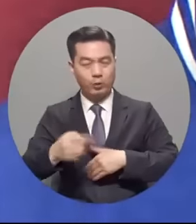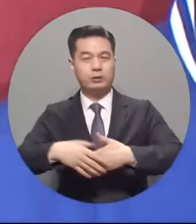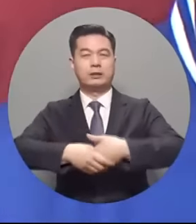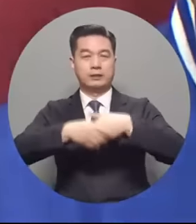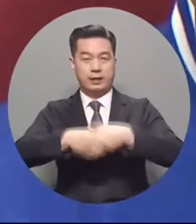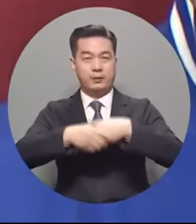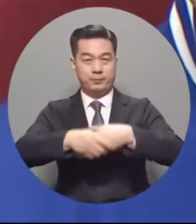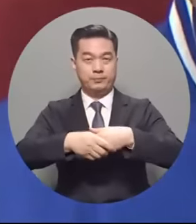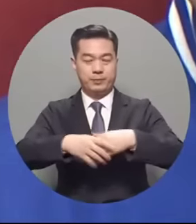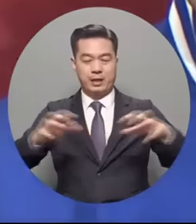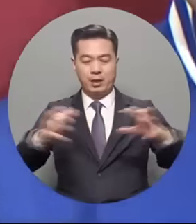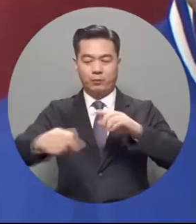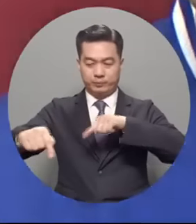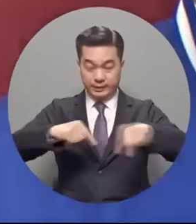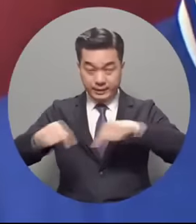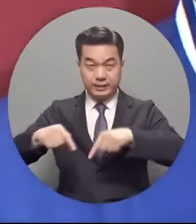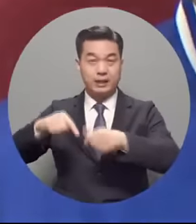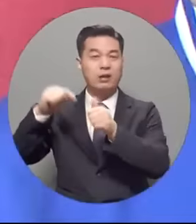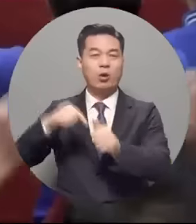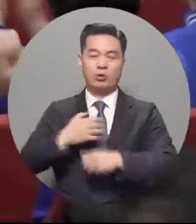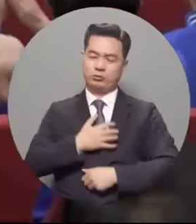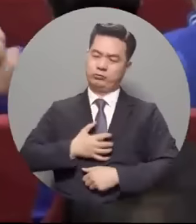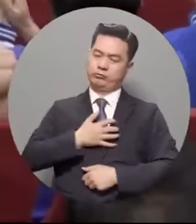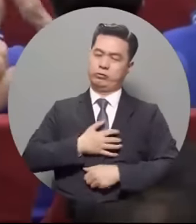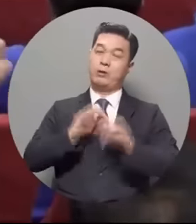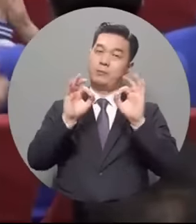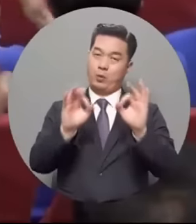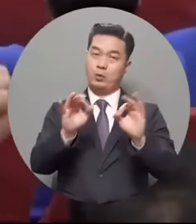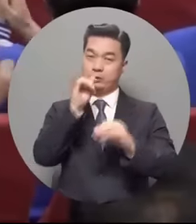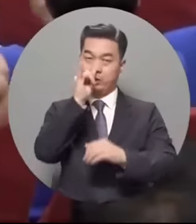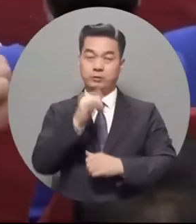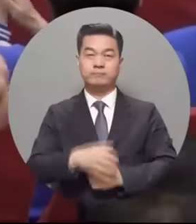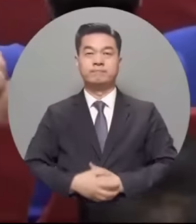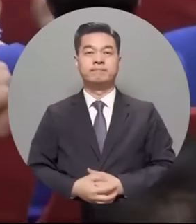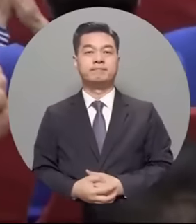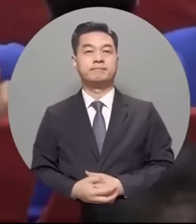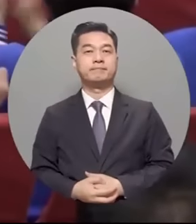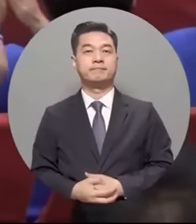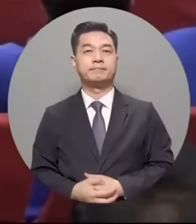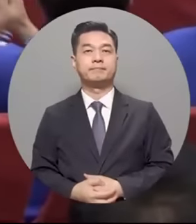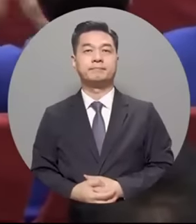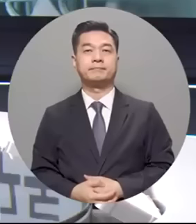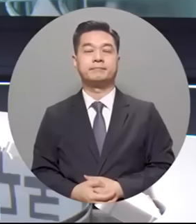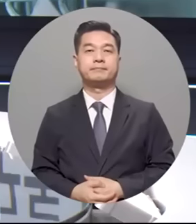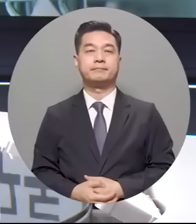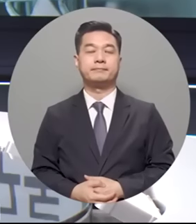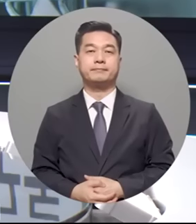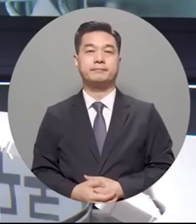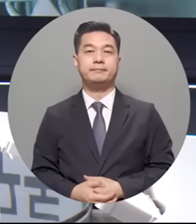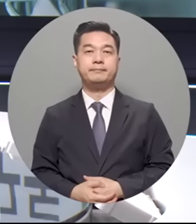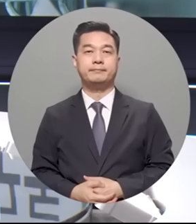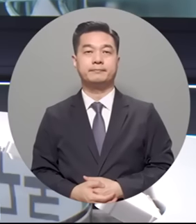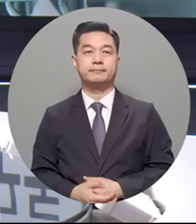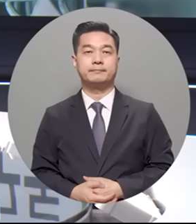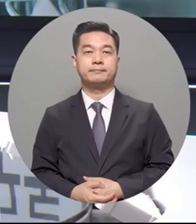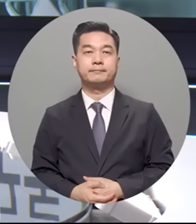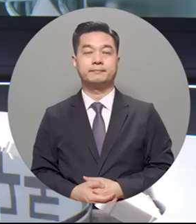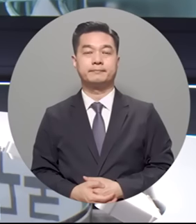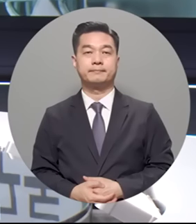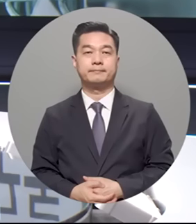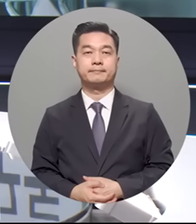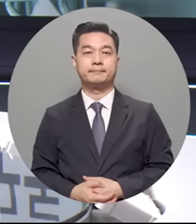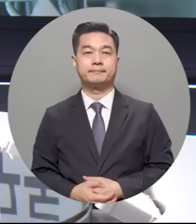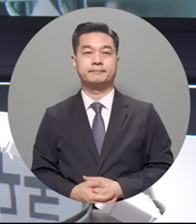정치를 하라는 것이라며 우려하는 시각도 있습니다. MBC 뉴스 신재웅입니다. 다음 소식